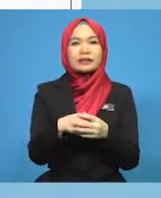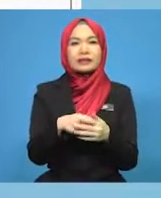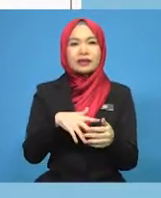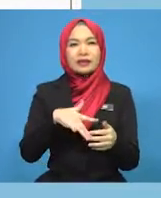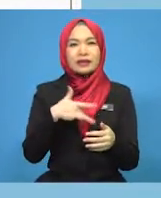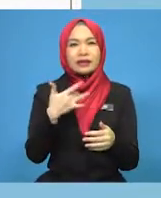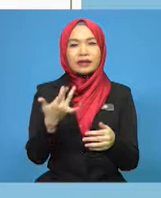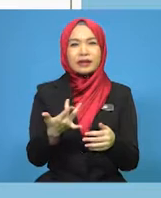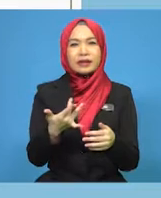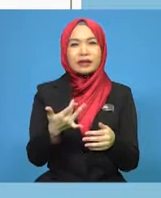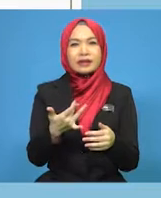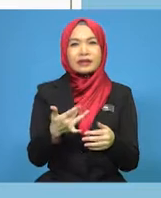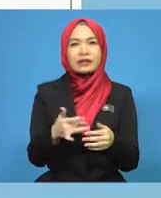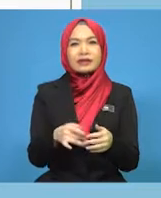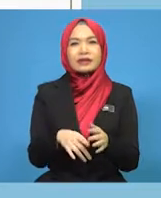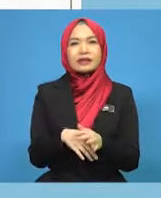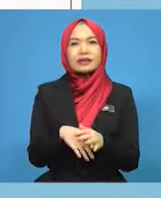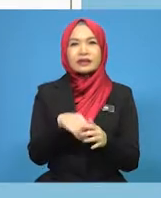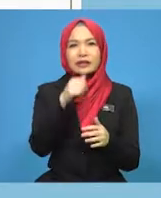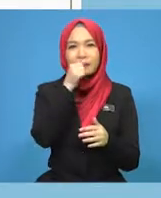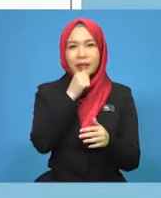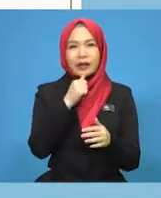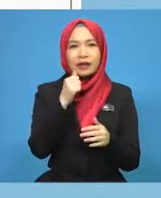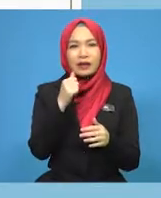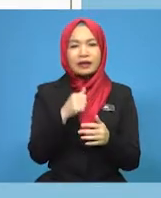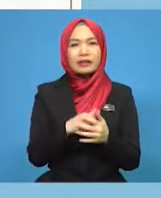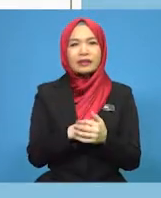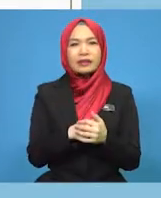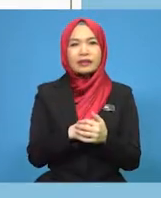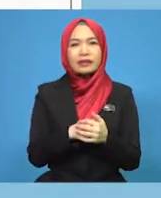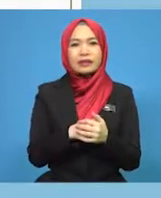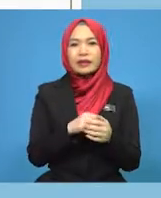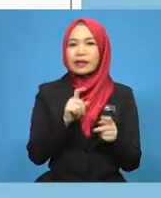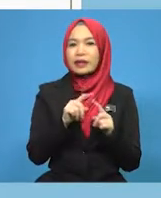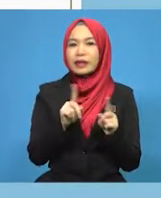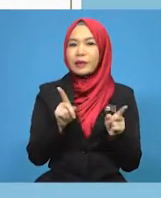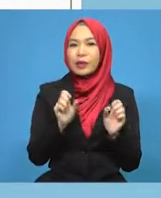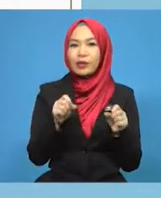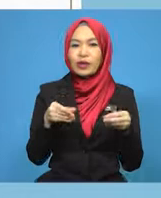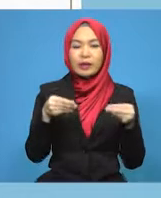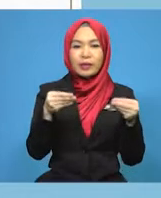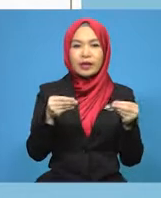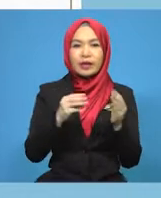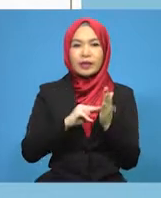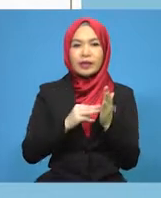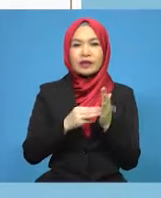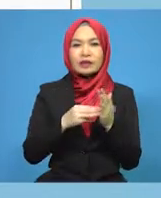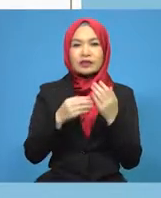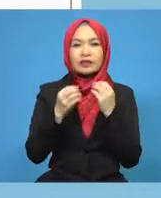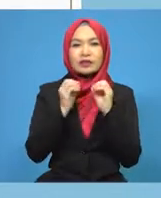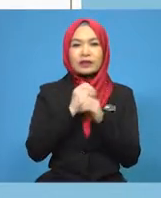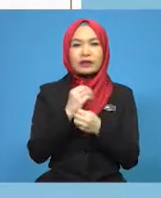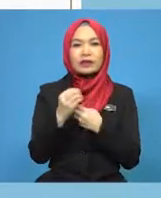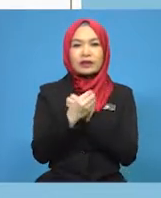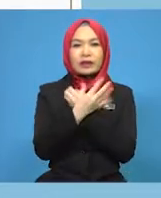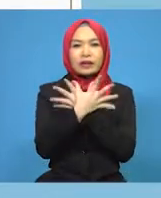kuning juga mampu membawa erti sinaran dan ketegasan. Namun, negatifnya, mereka juga